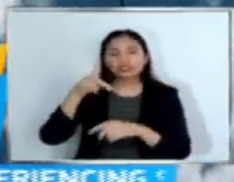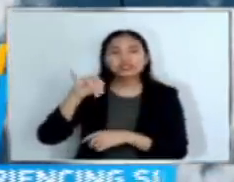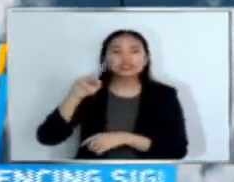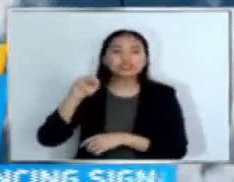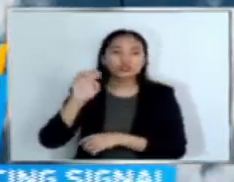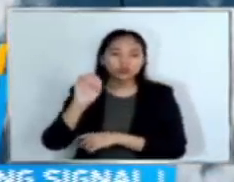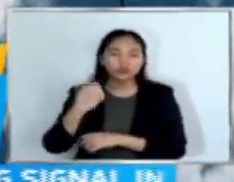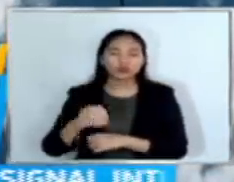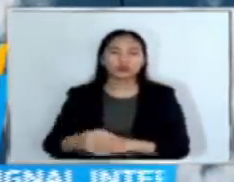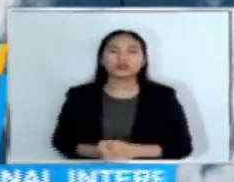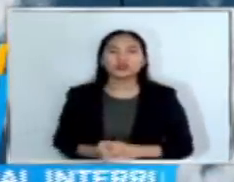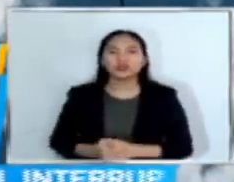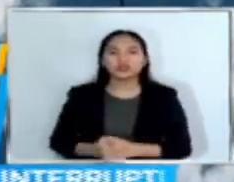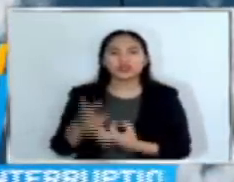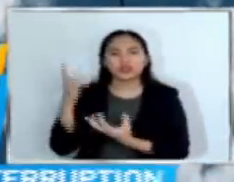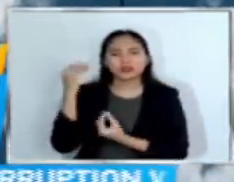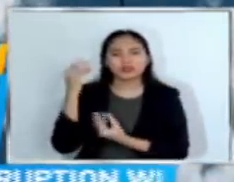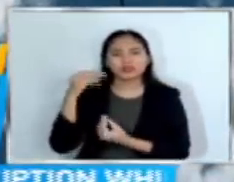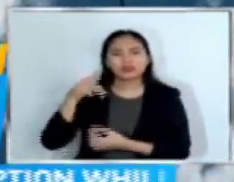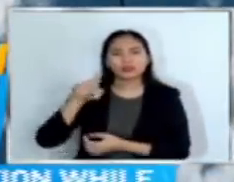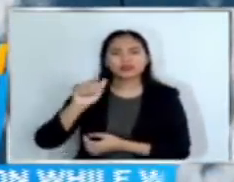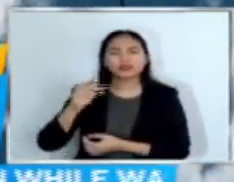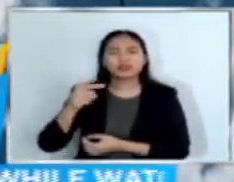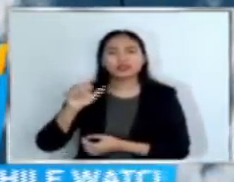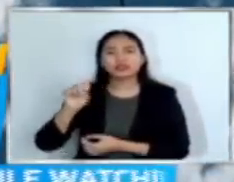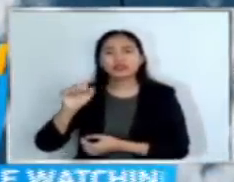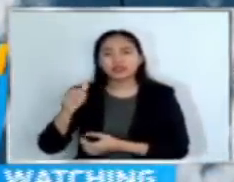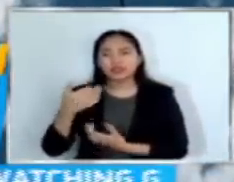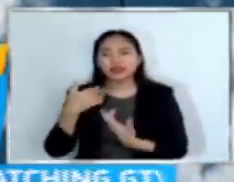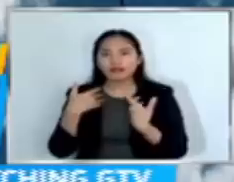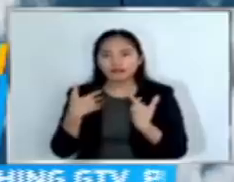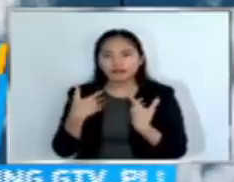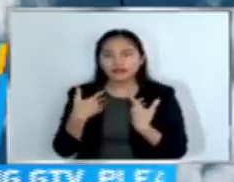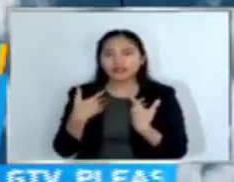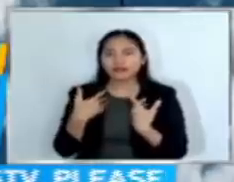po ng PAGASA, dahil may chance na mas lumakas pa po itong bagyo na ito,